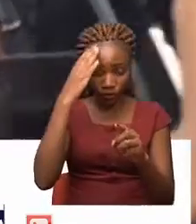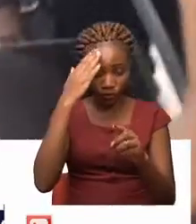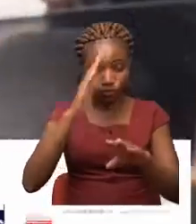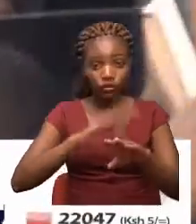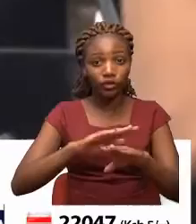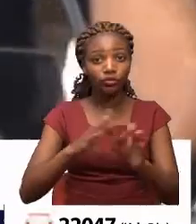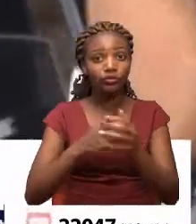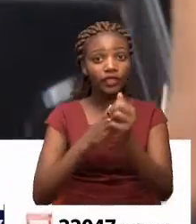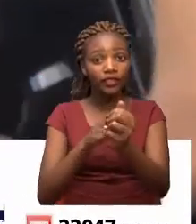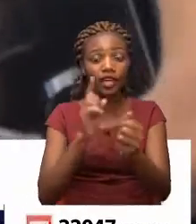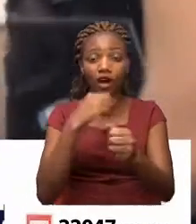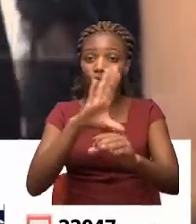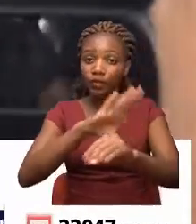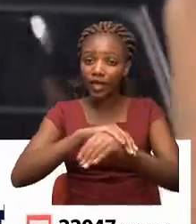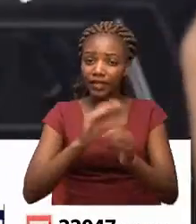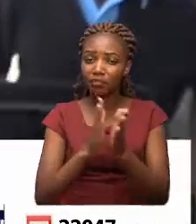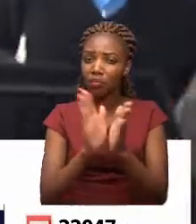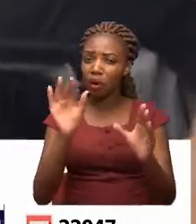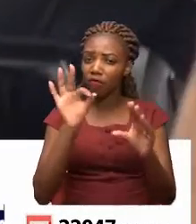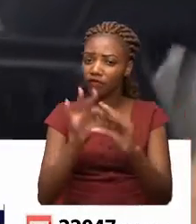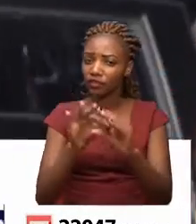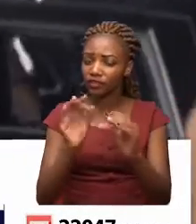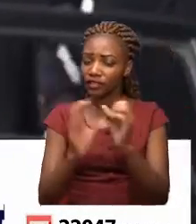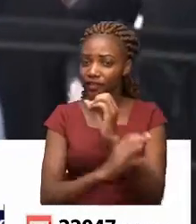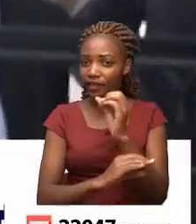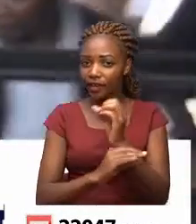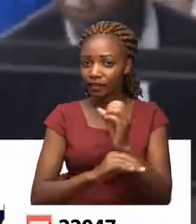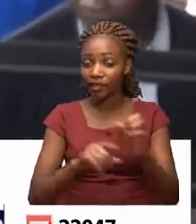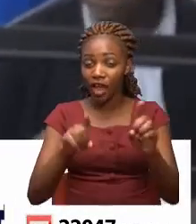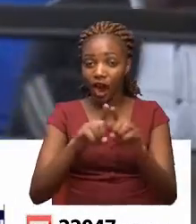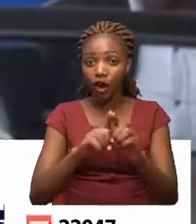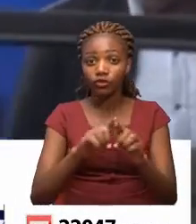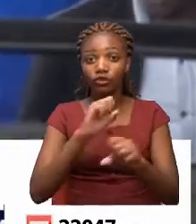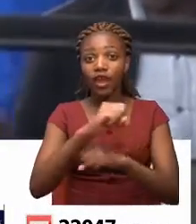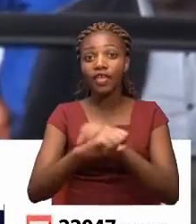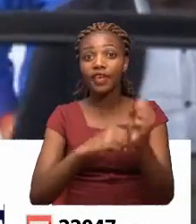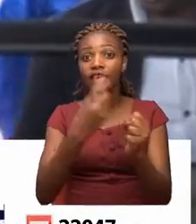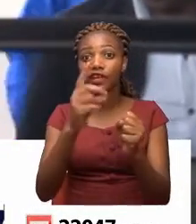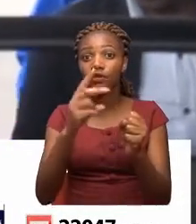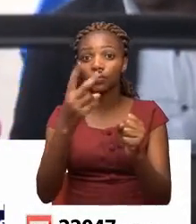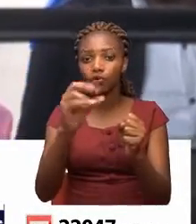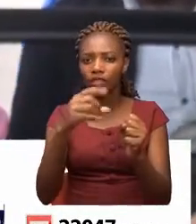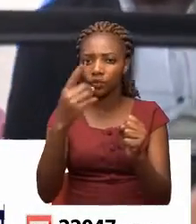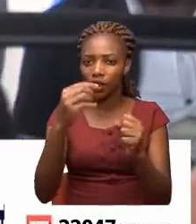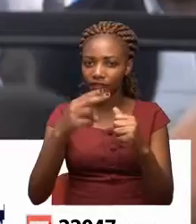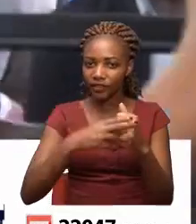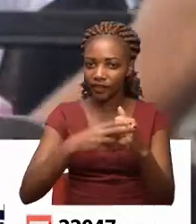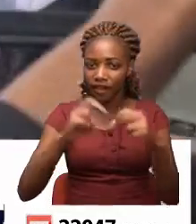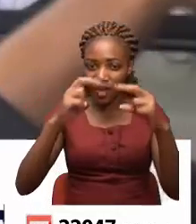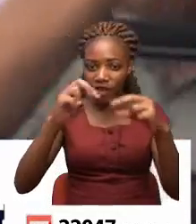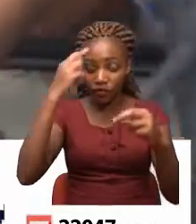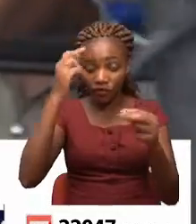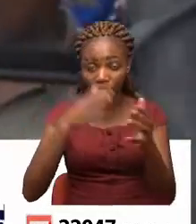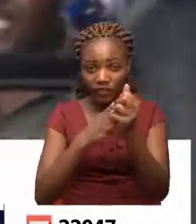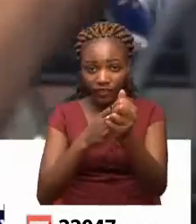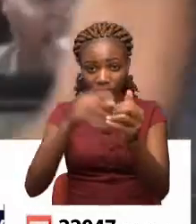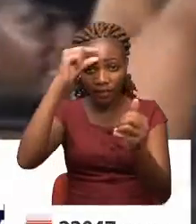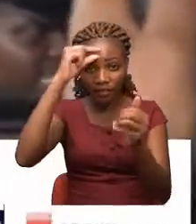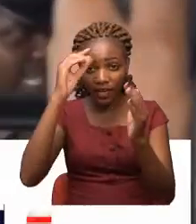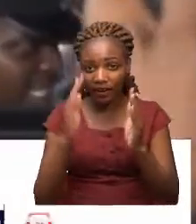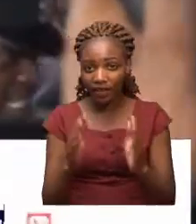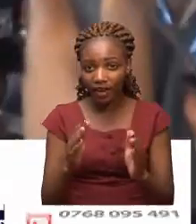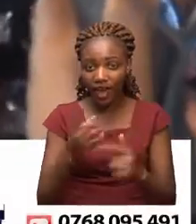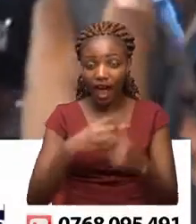kup kura zaidi nchini mwaka wa 2017 alwe kuan kiti chavana na kufu